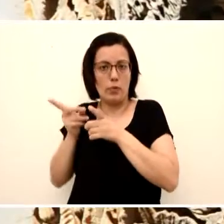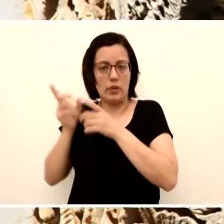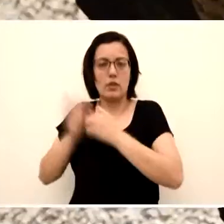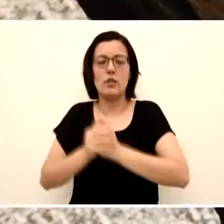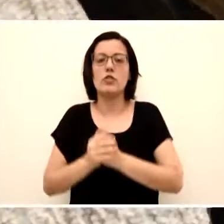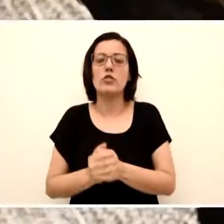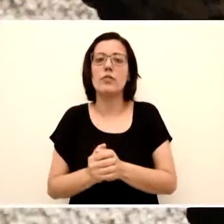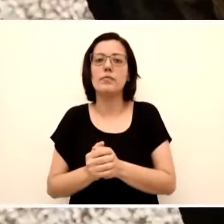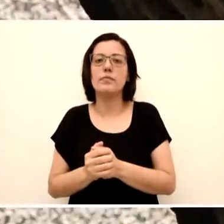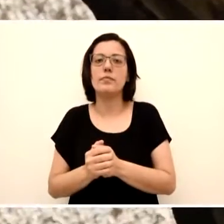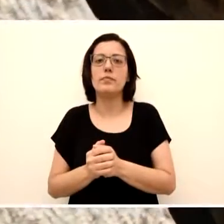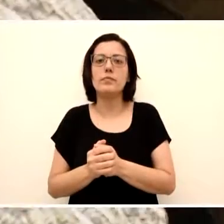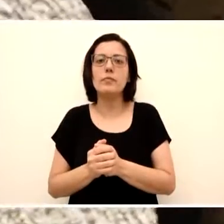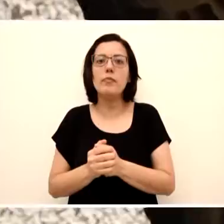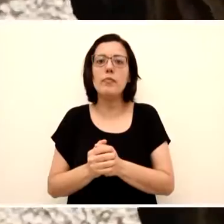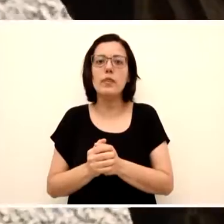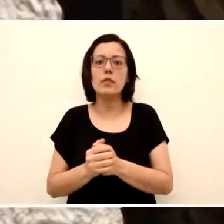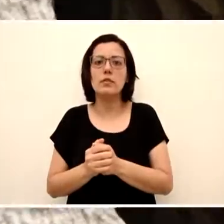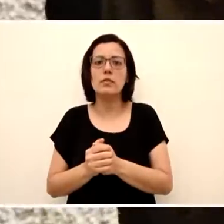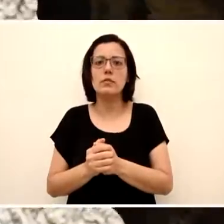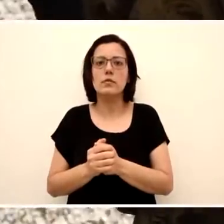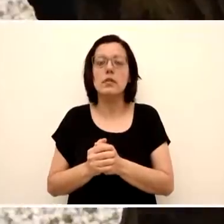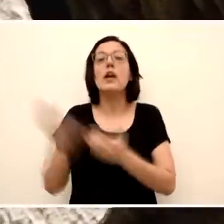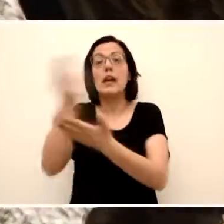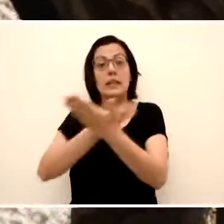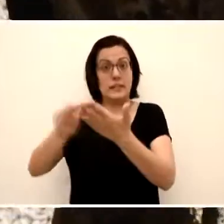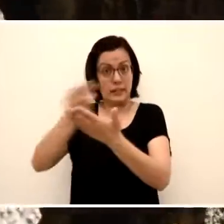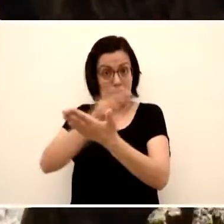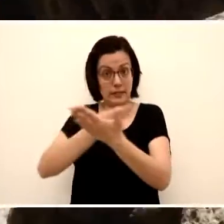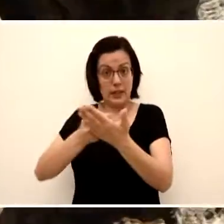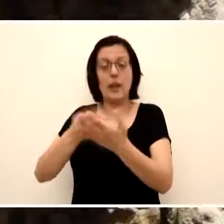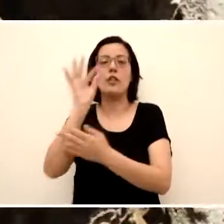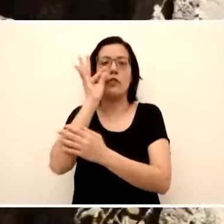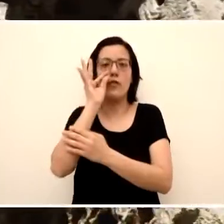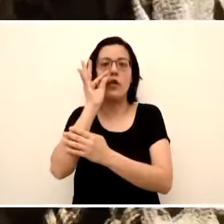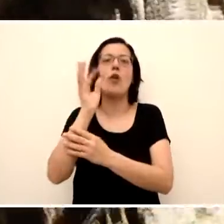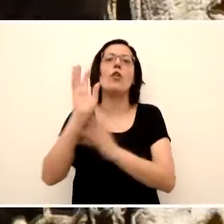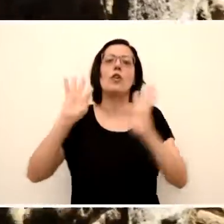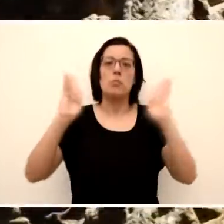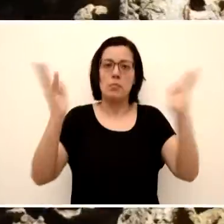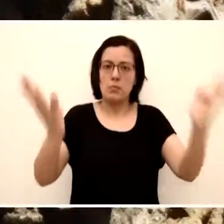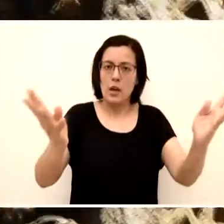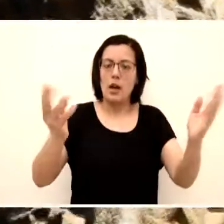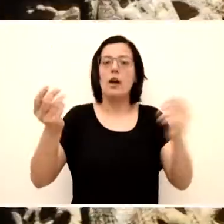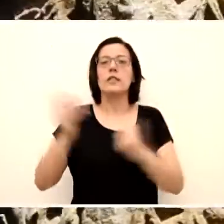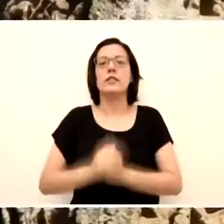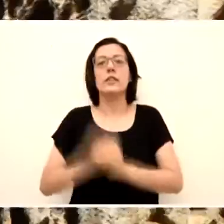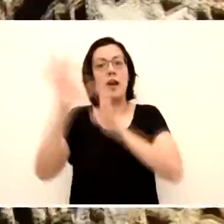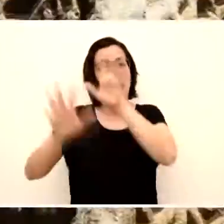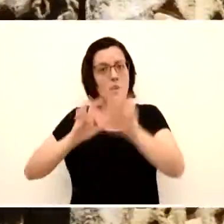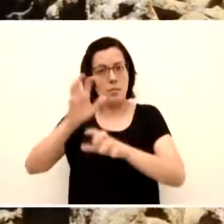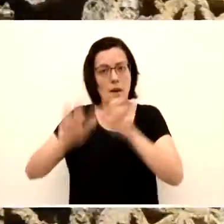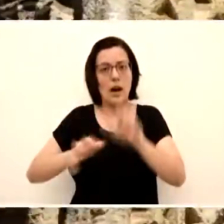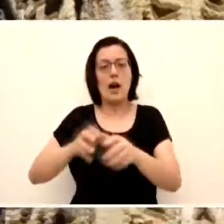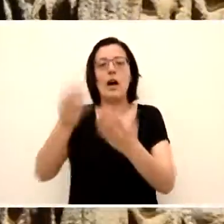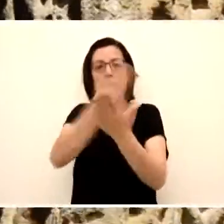al pubblico, decorando le tre grandi pietre con flora e fauna, con geometrie semplici e complesse, con elementi della tradizione e della sacralità.